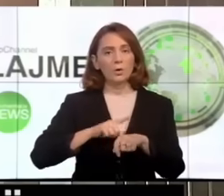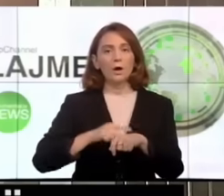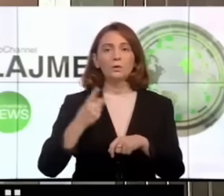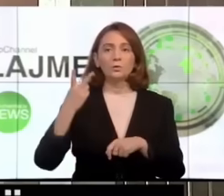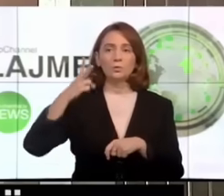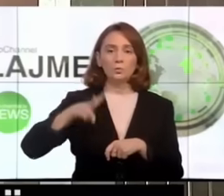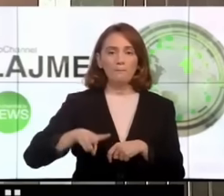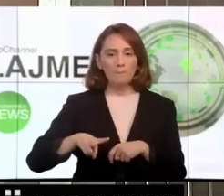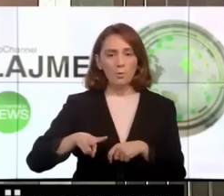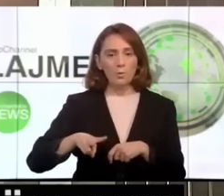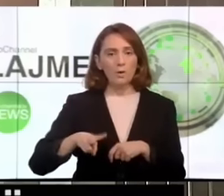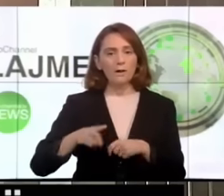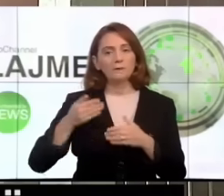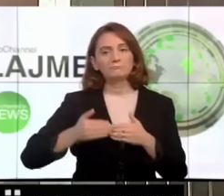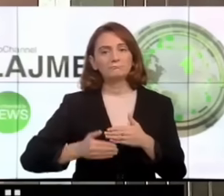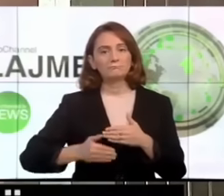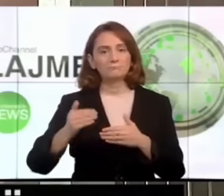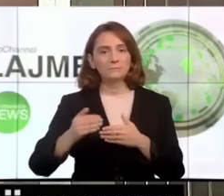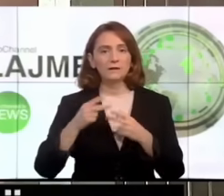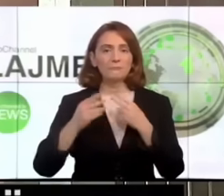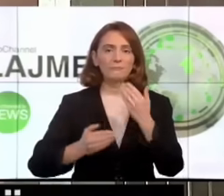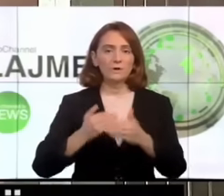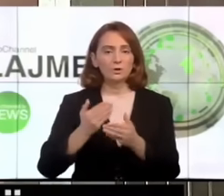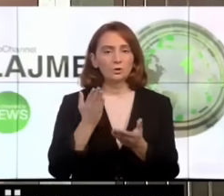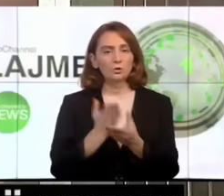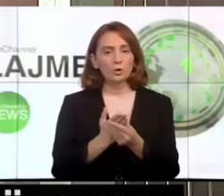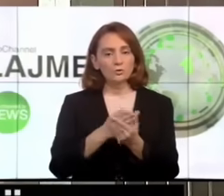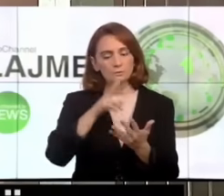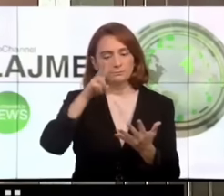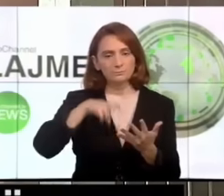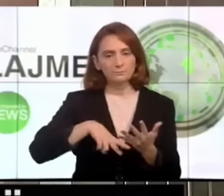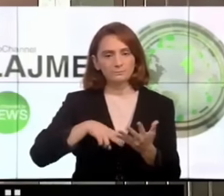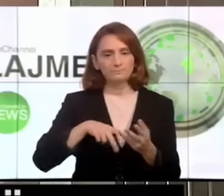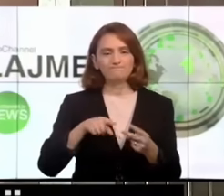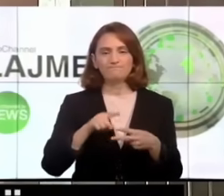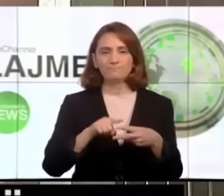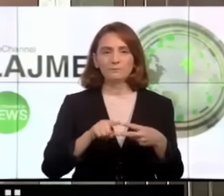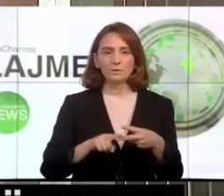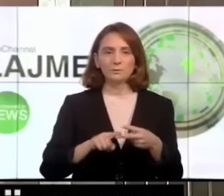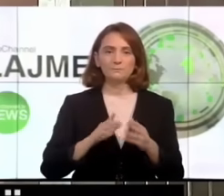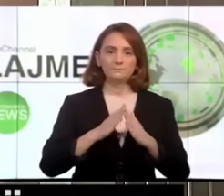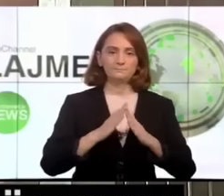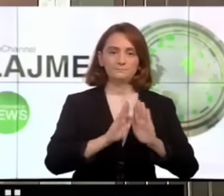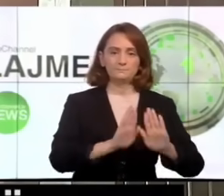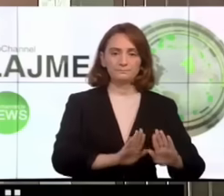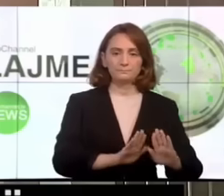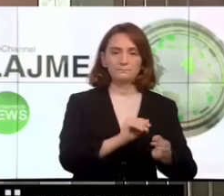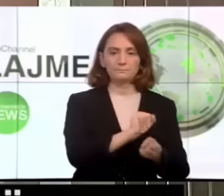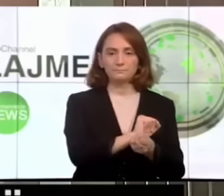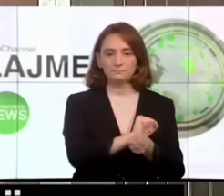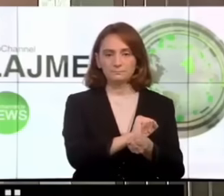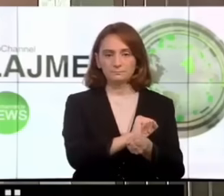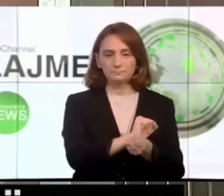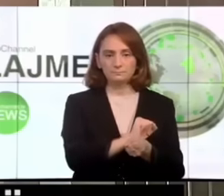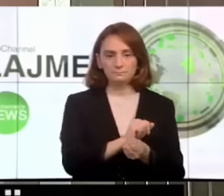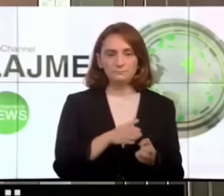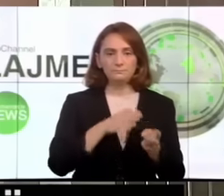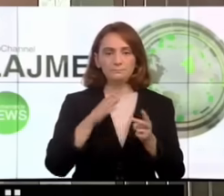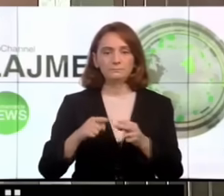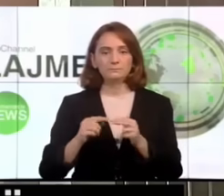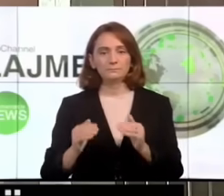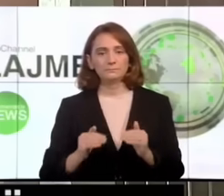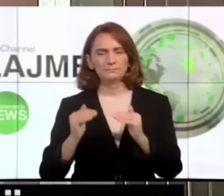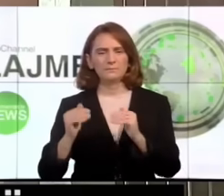dhe aprovoi masën e arrestit shtëpiak dhe për këtë arsye, të dy të akuzuarit ju drejtuan mëtej me apelim gjykatës së